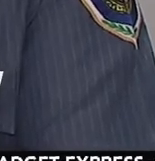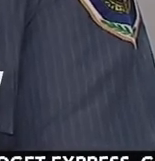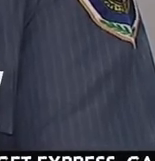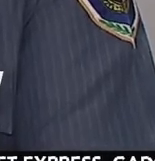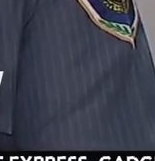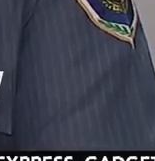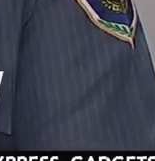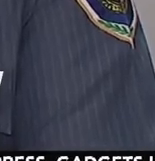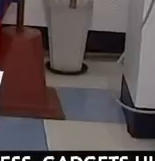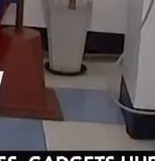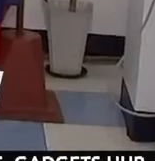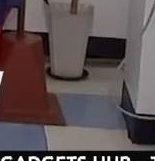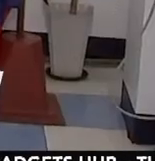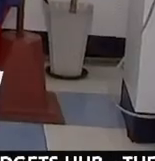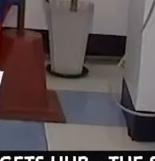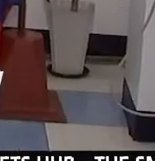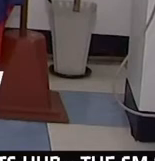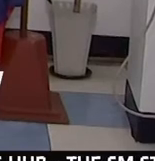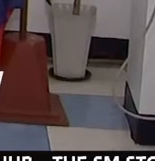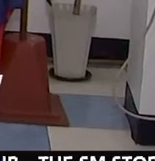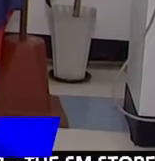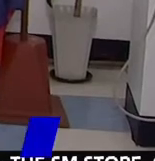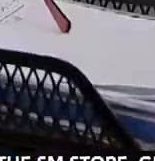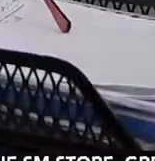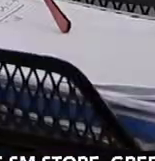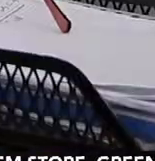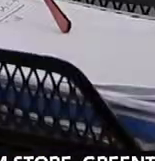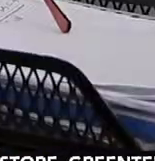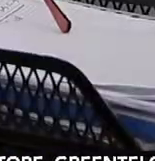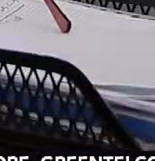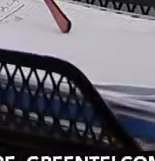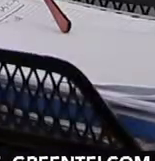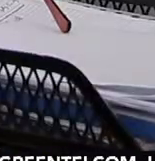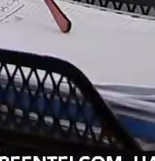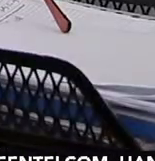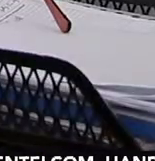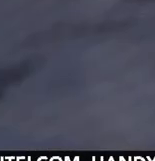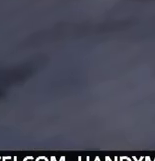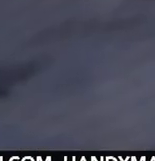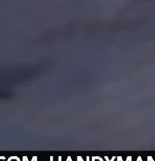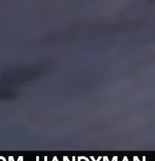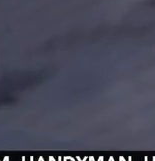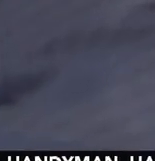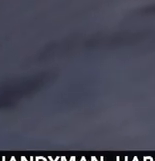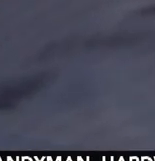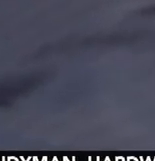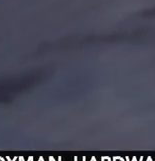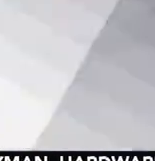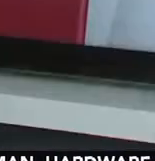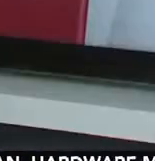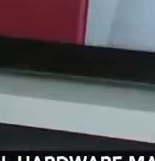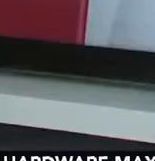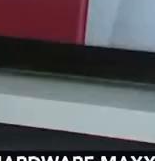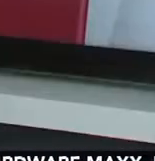islag natin sa crime scene. Para sa GMA Integrated News, Emil Sumangil, nakatutok, 24 oras.